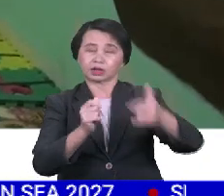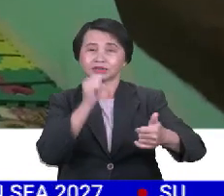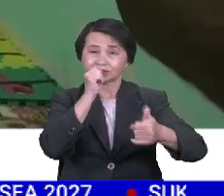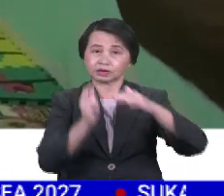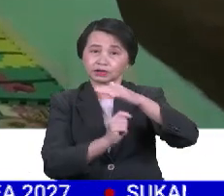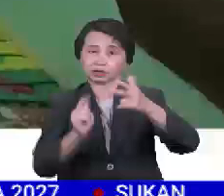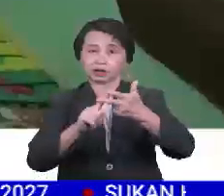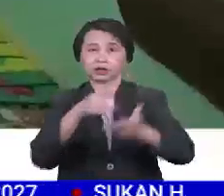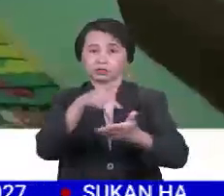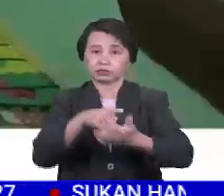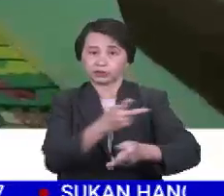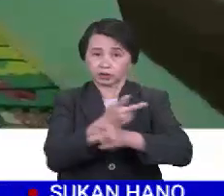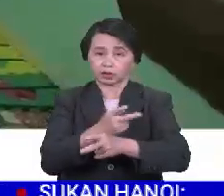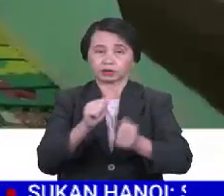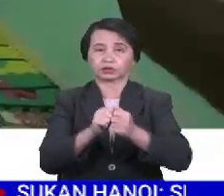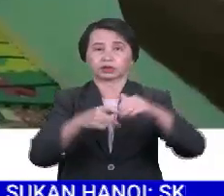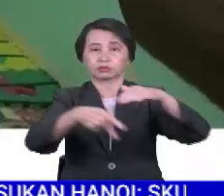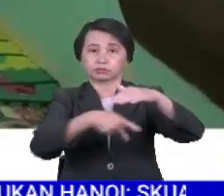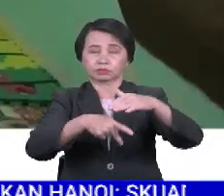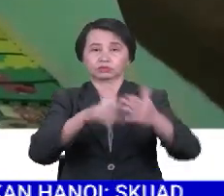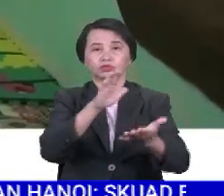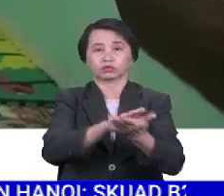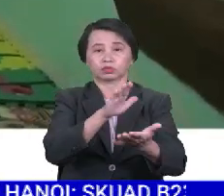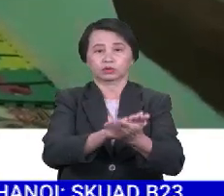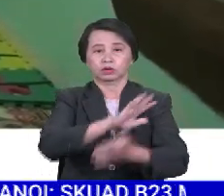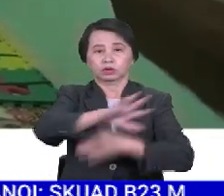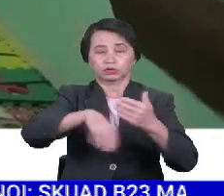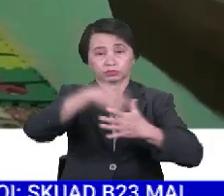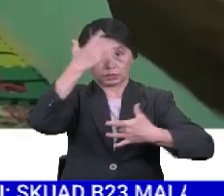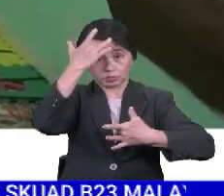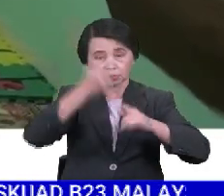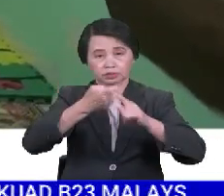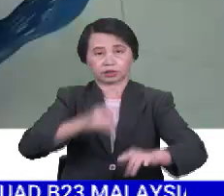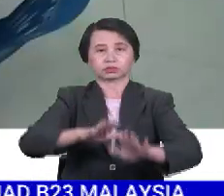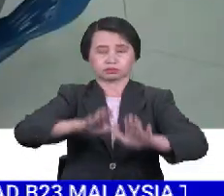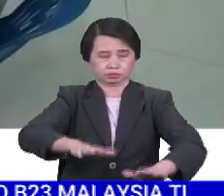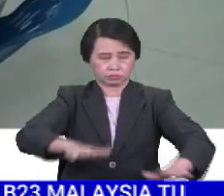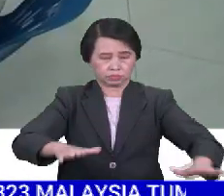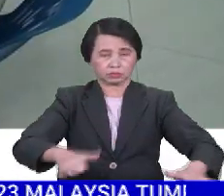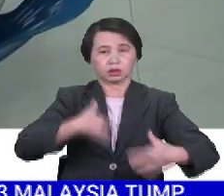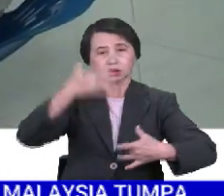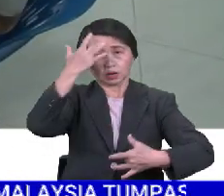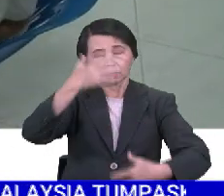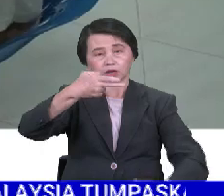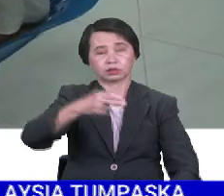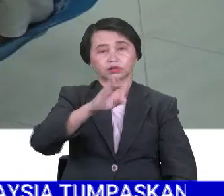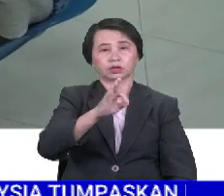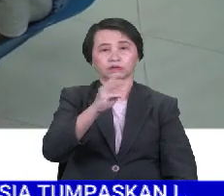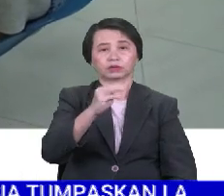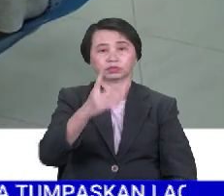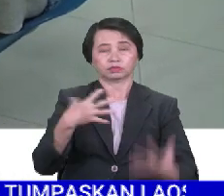kalau tadi Kalau pusat jagaan dan prasekolah hampir keseluruhan pesakit terdiri daripada kanak-kanak yang hidup hfmd